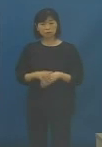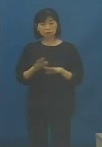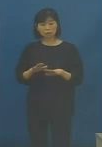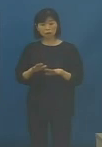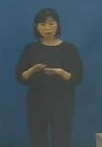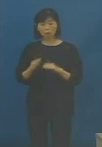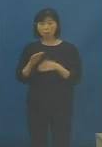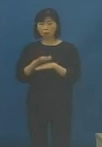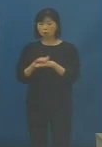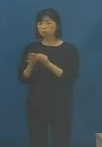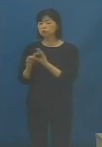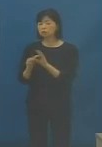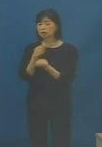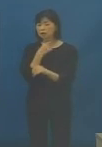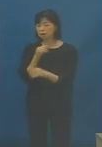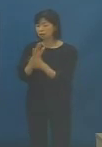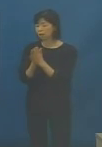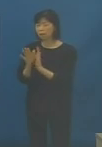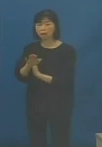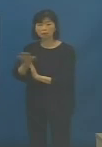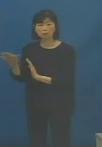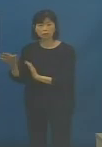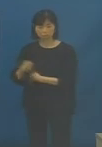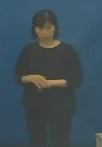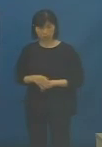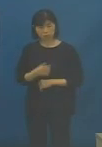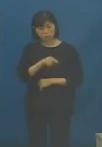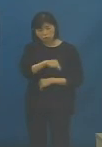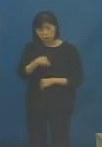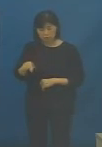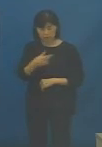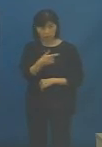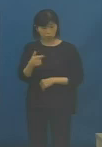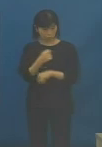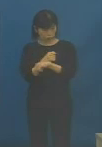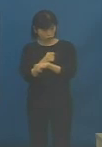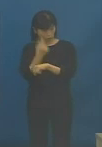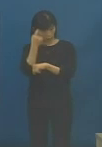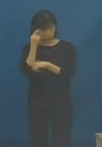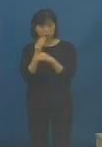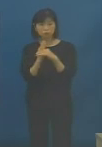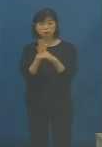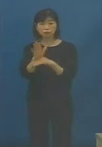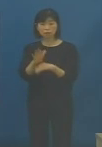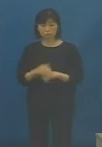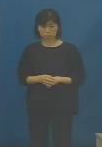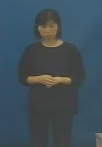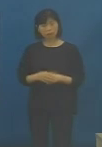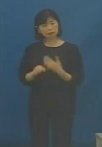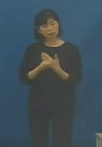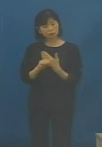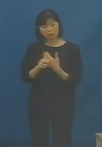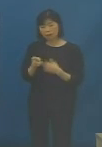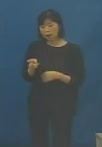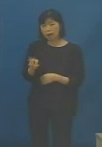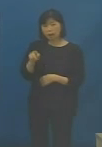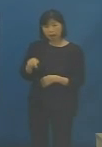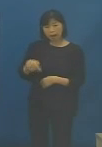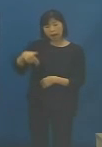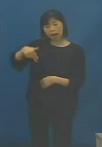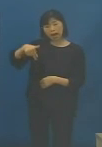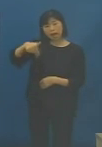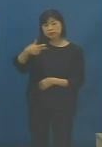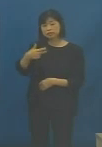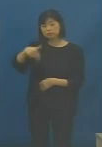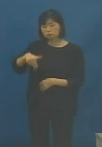それぞれにですね、今いろんな工夫を考えてます。まあ、例えばハーシスが使えないという前提だから、ハーシスが